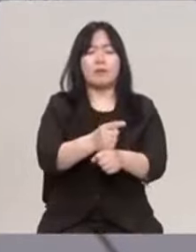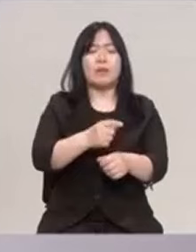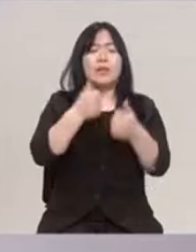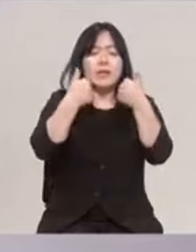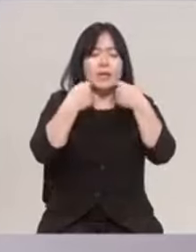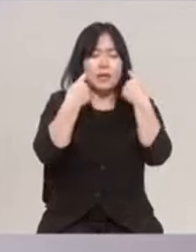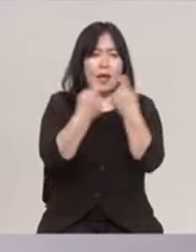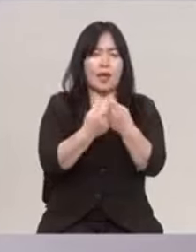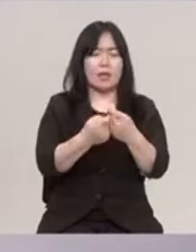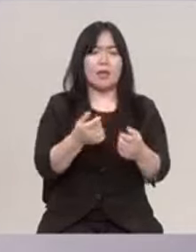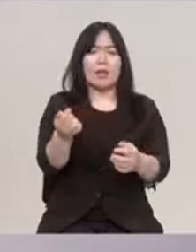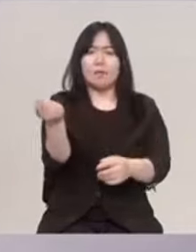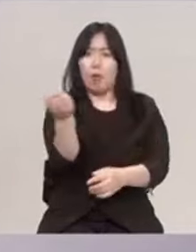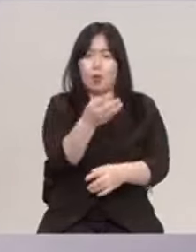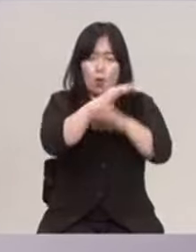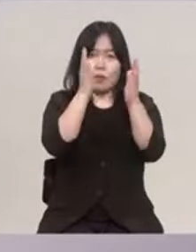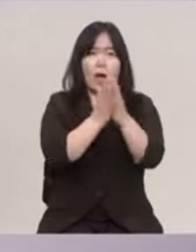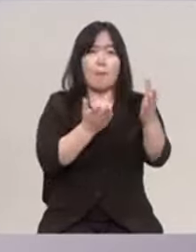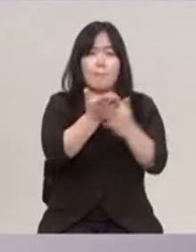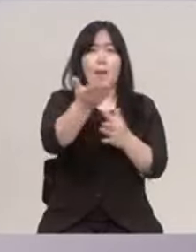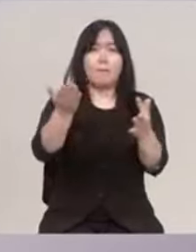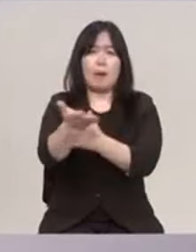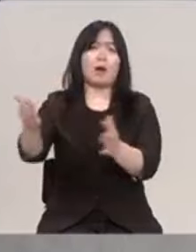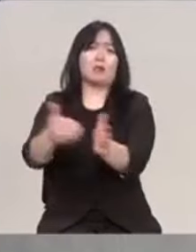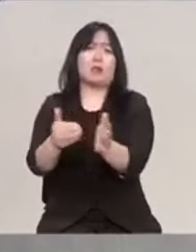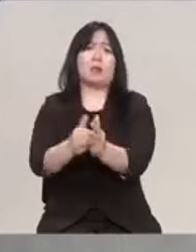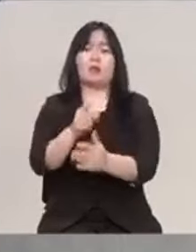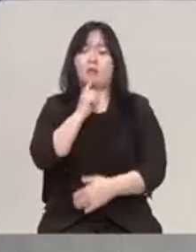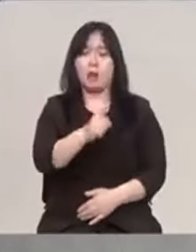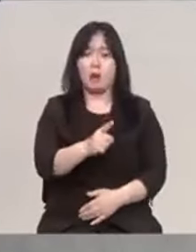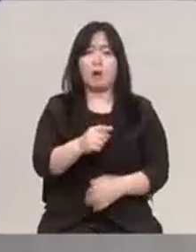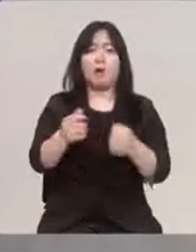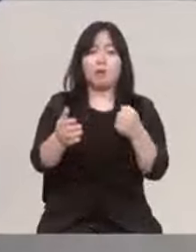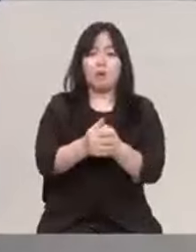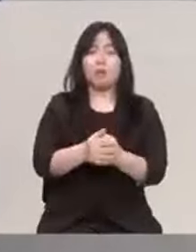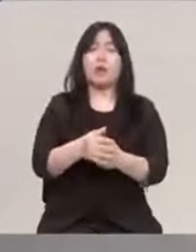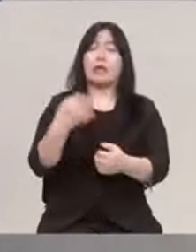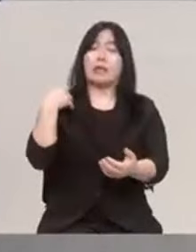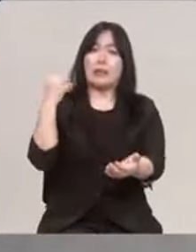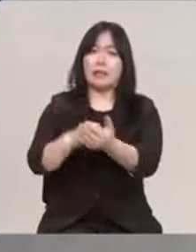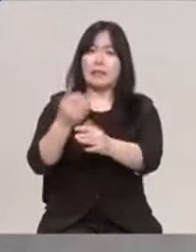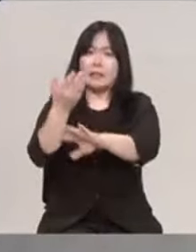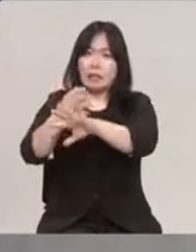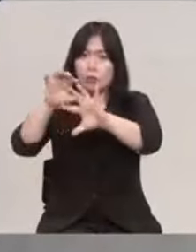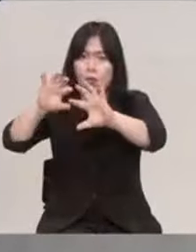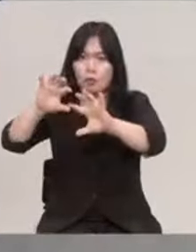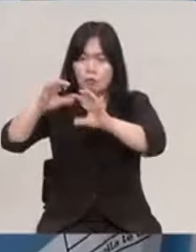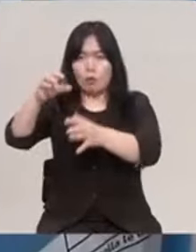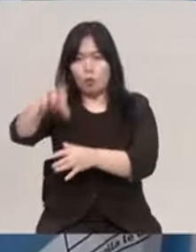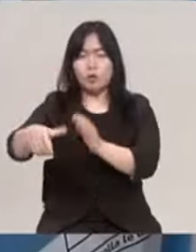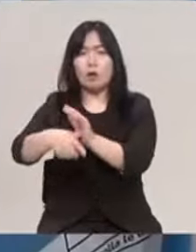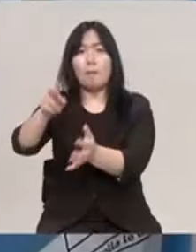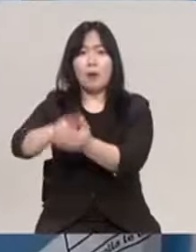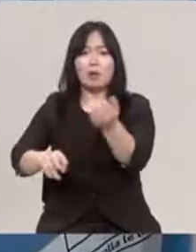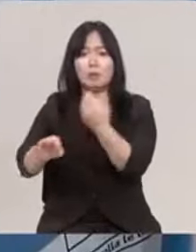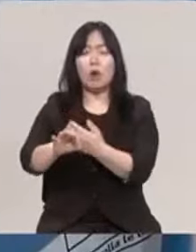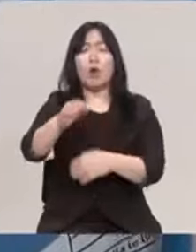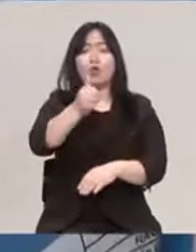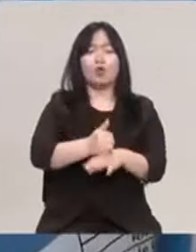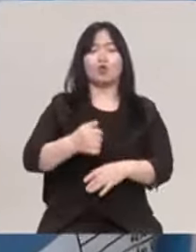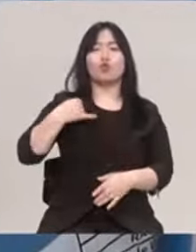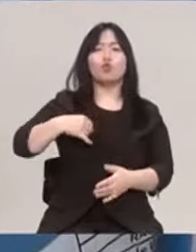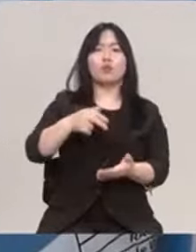개인마다 부여된 고유 부호로 통관됐다는 점입니다. 이 물건들이 되팔리거나 다시 해외로 반출되면 M1